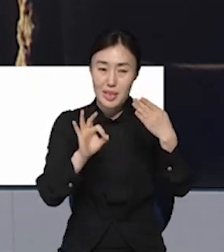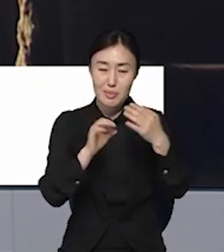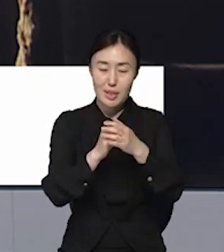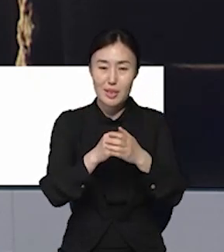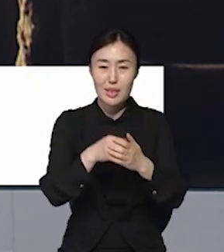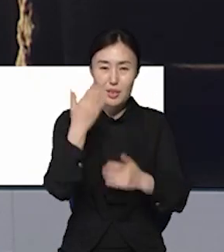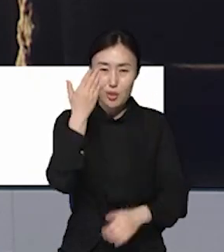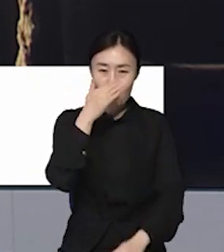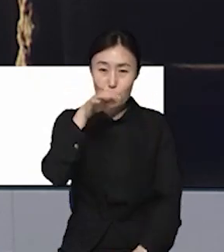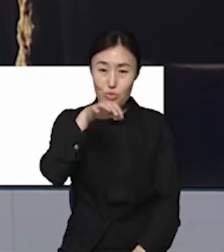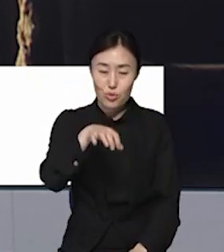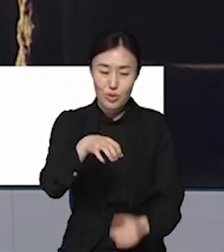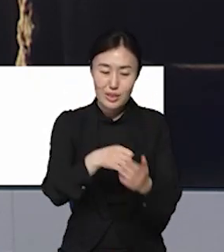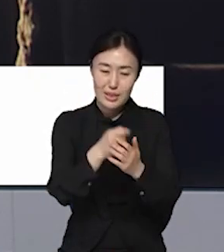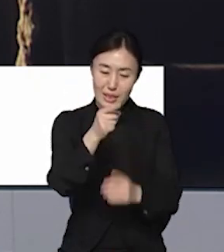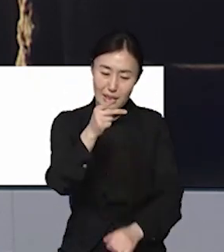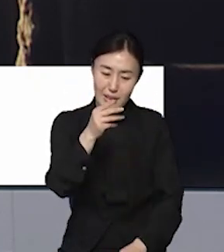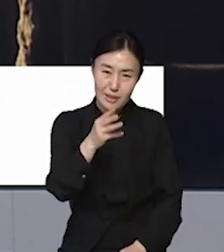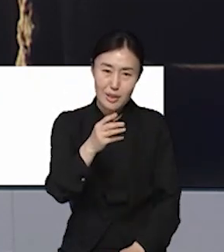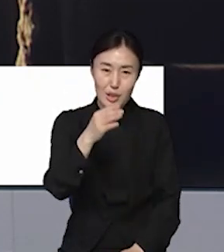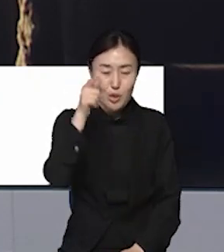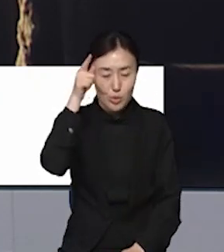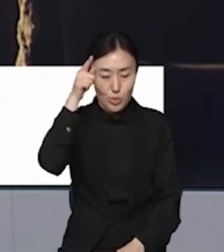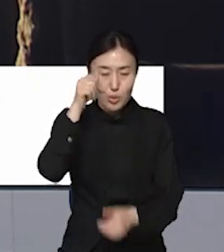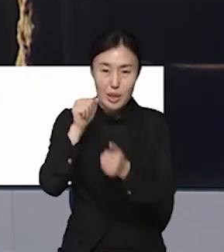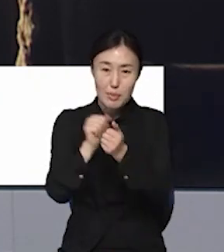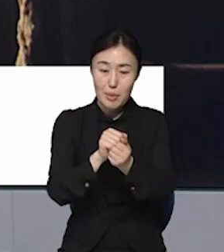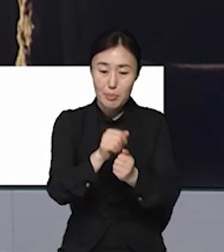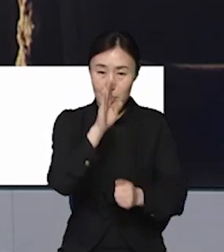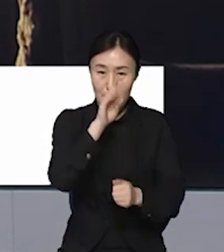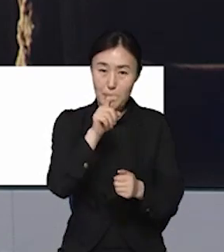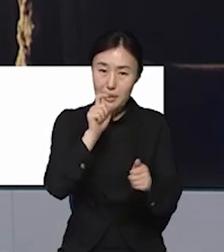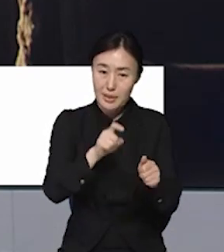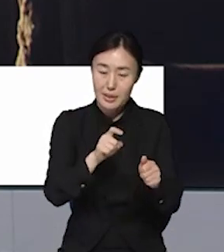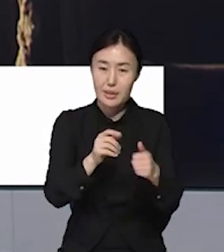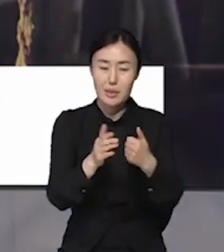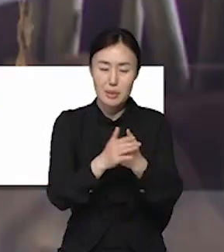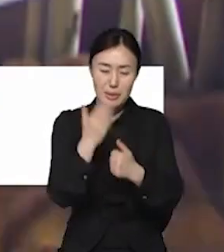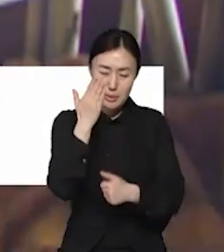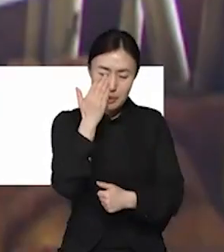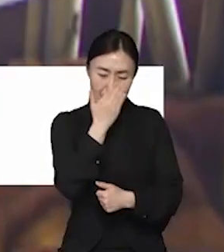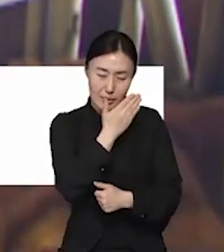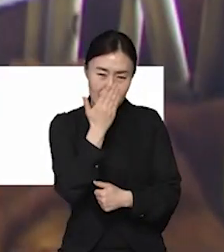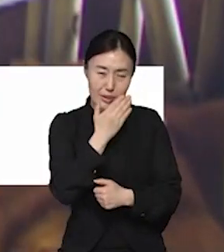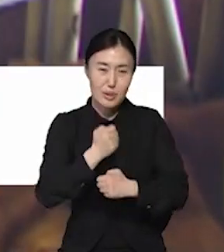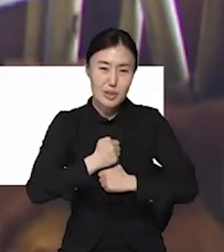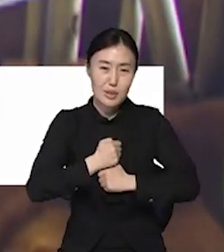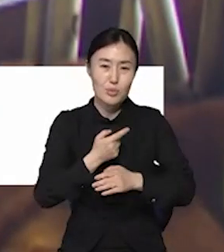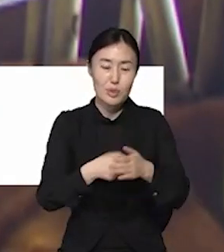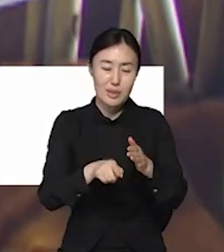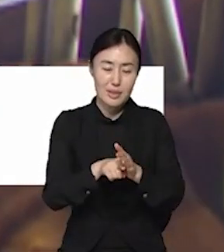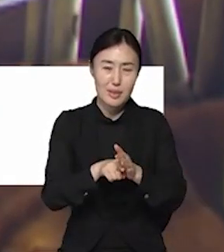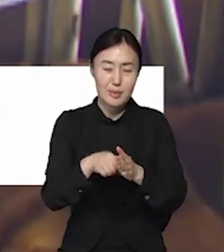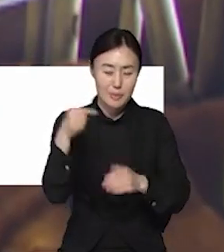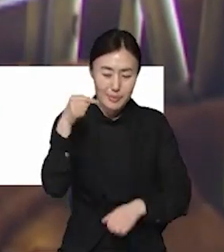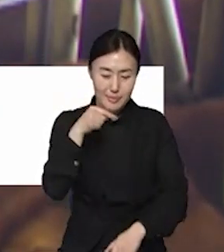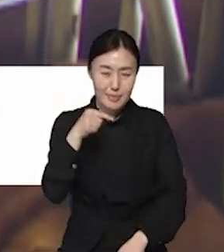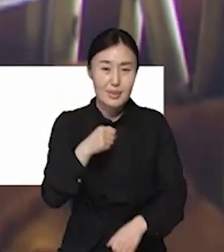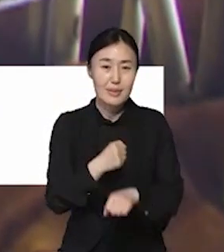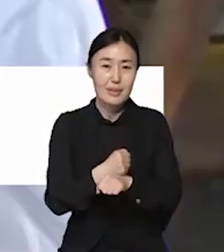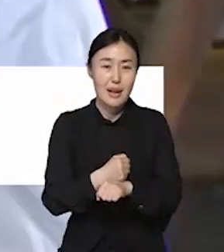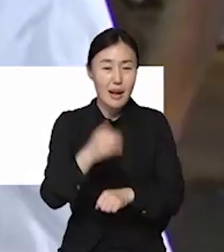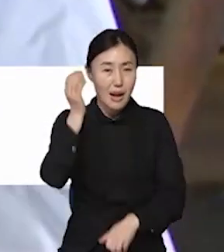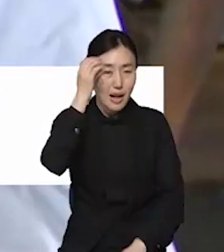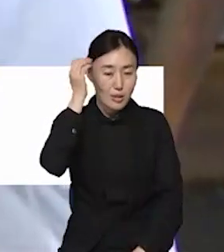농가에서 3건의 구제역이 발생함에 따라 육지부 유일의 청정지역 사수를 위해 총력 대응에 나섰습니다.